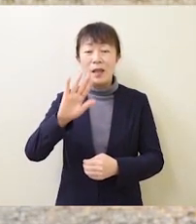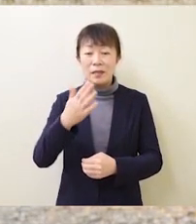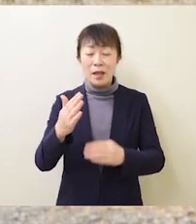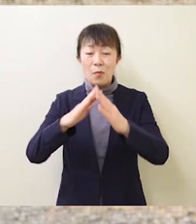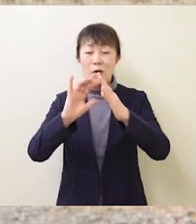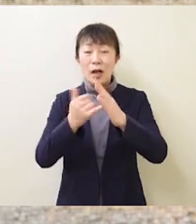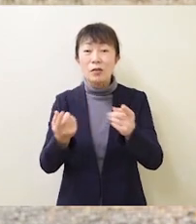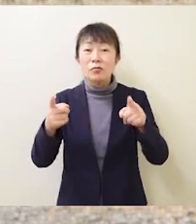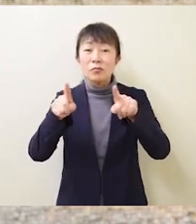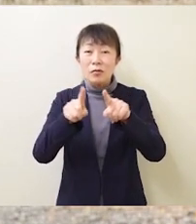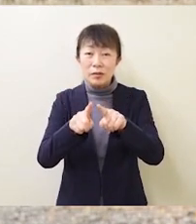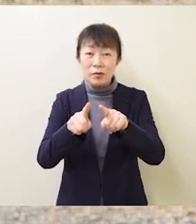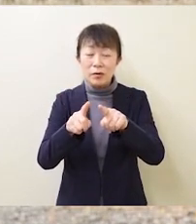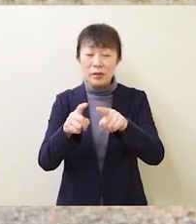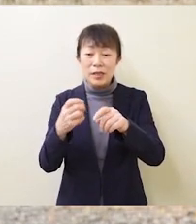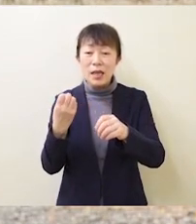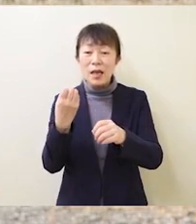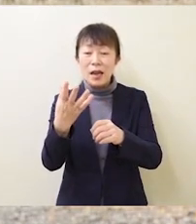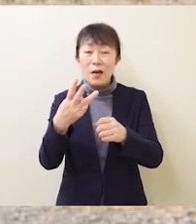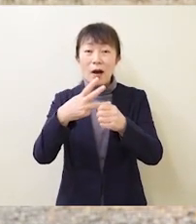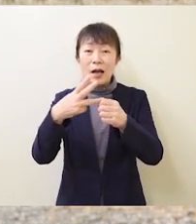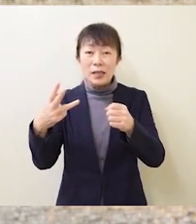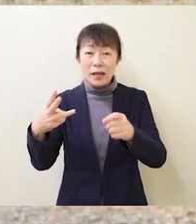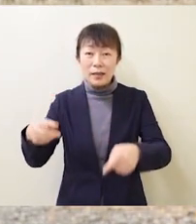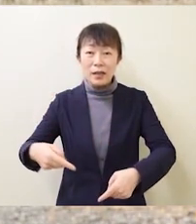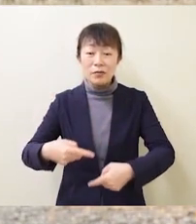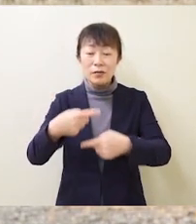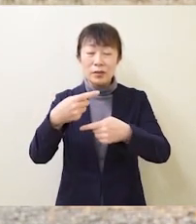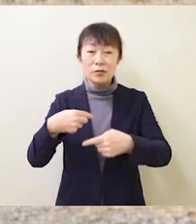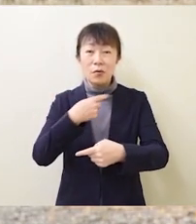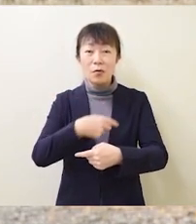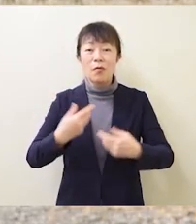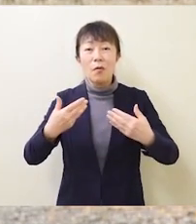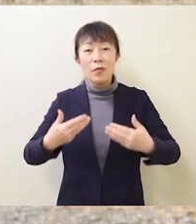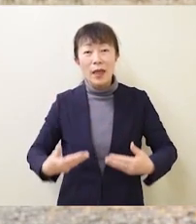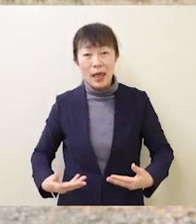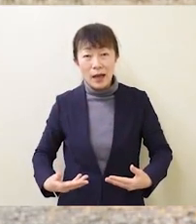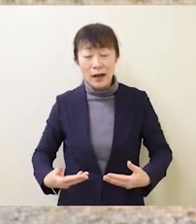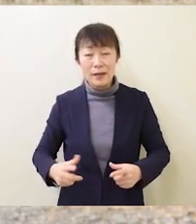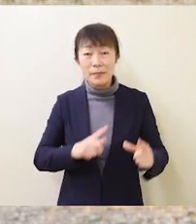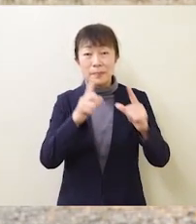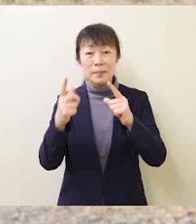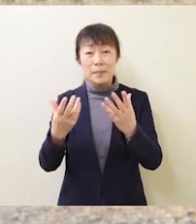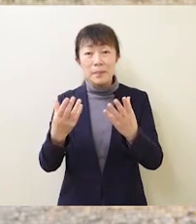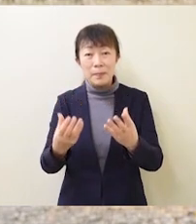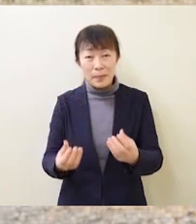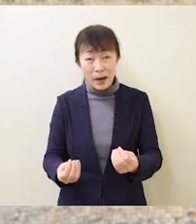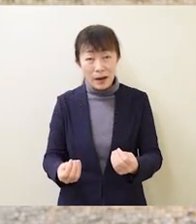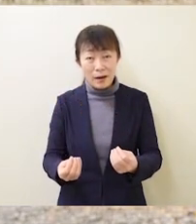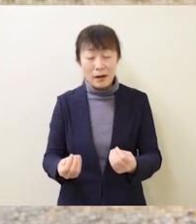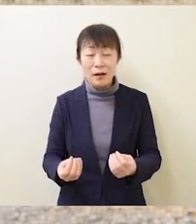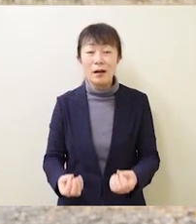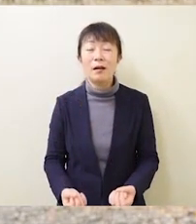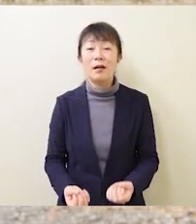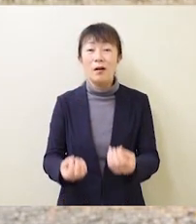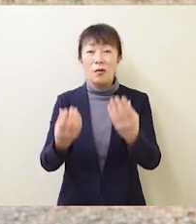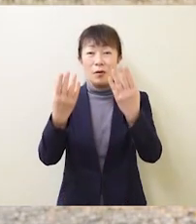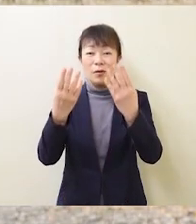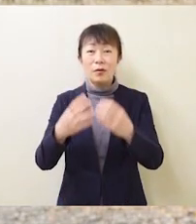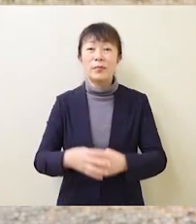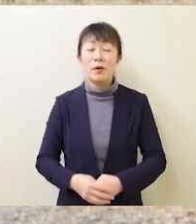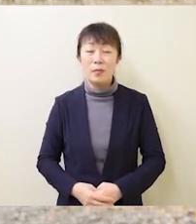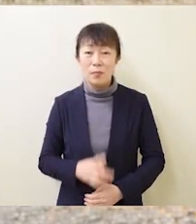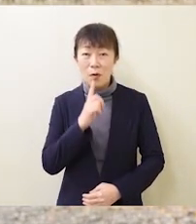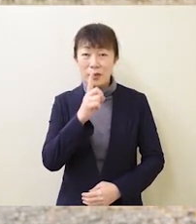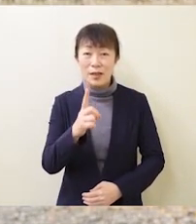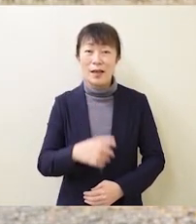に令和3年の新春を心穏やかにお迎えになられたことと、心よりお喜びを申